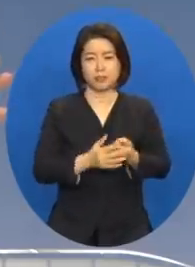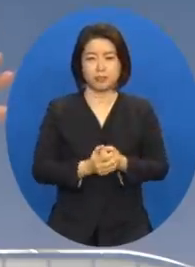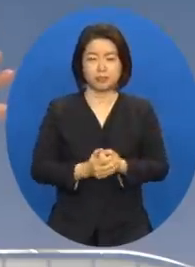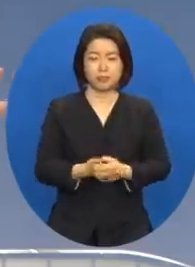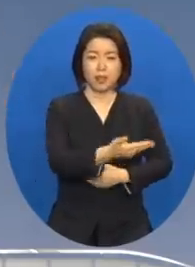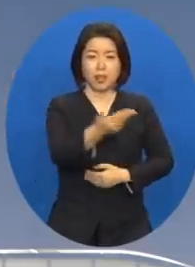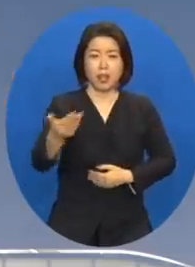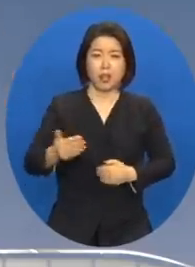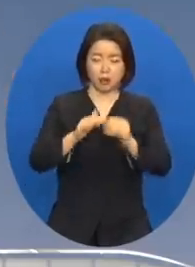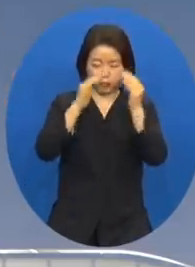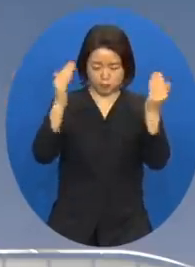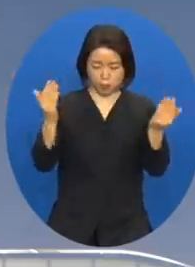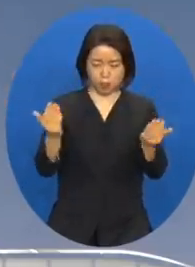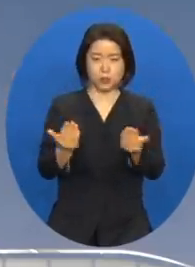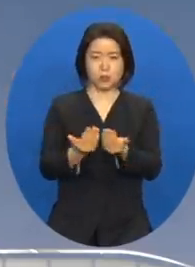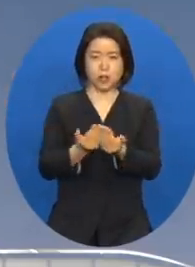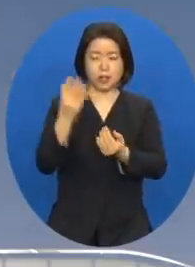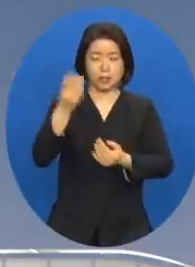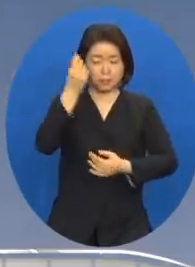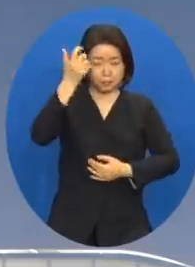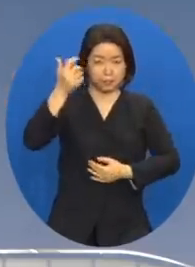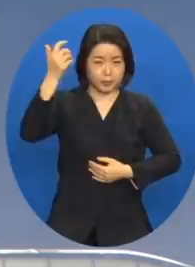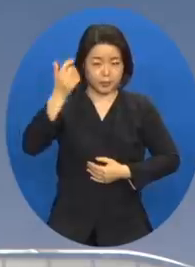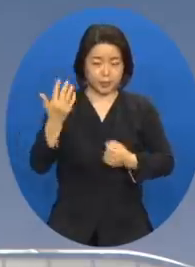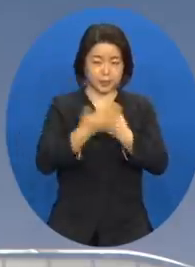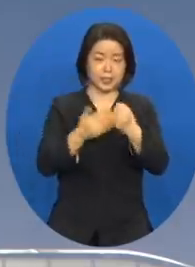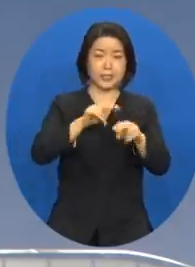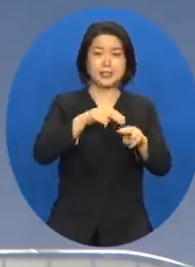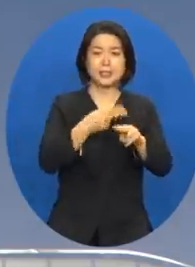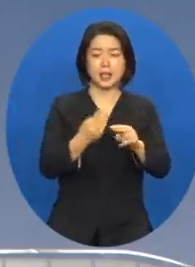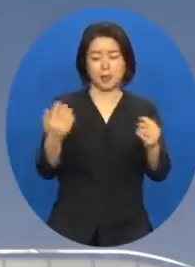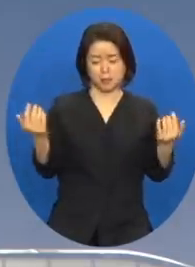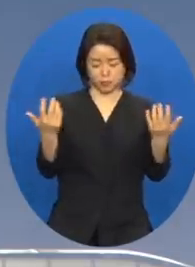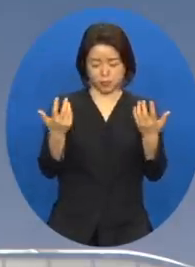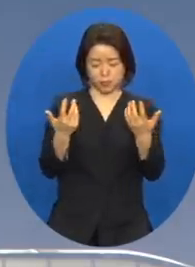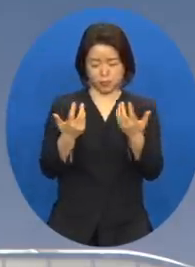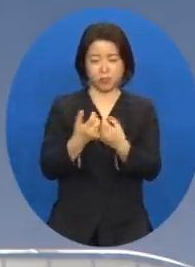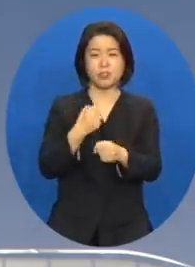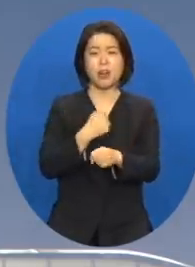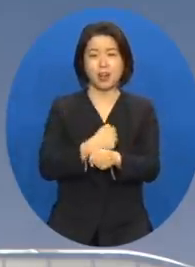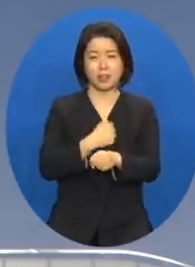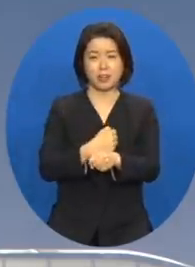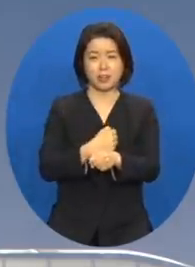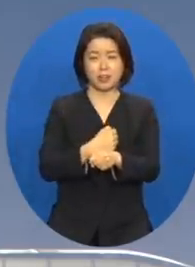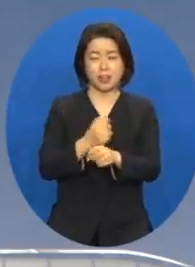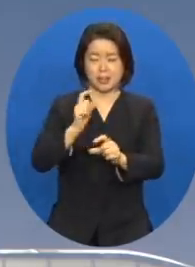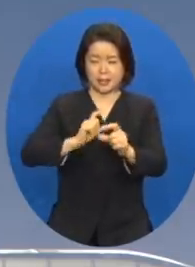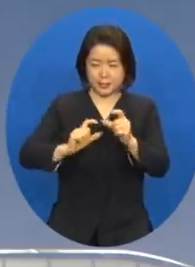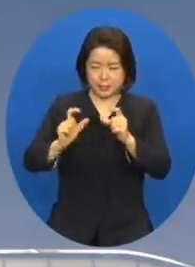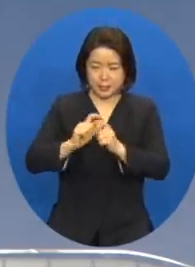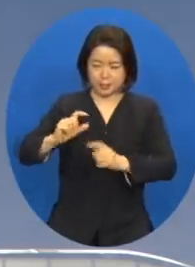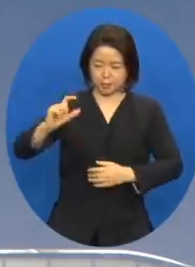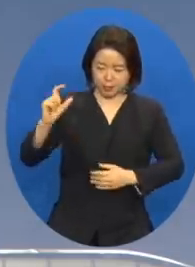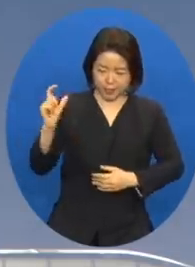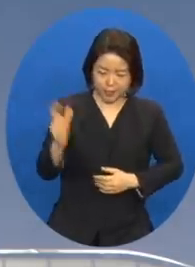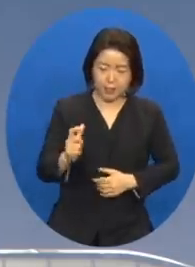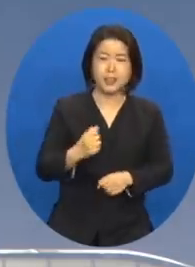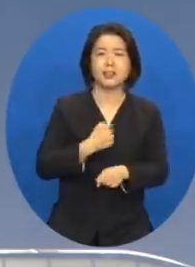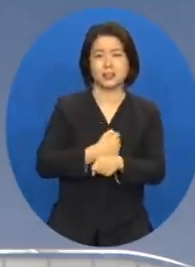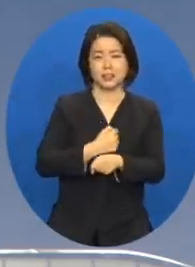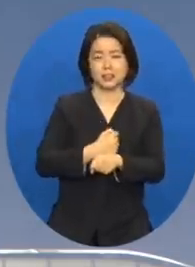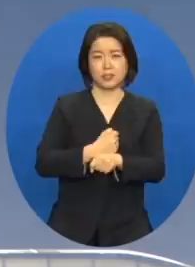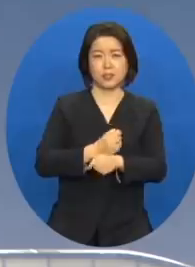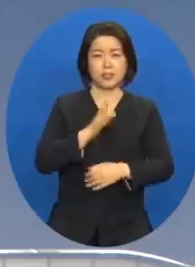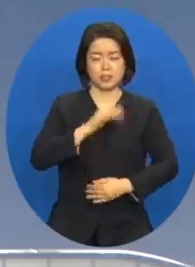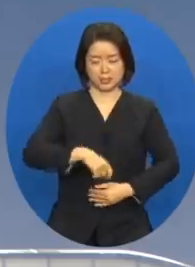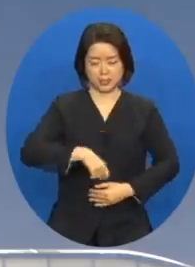다 이 성령의 은사가 풍성해지기를, 정말 성령의 은사가 더 강해지기를